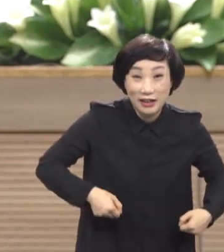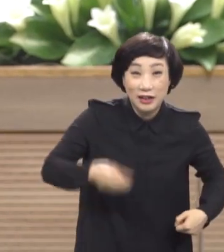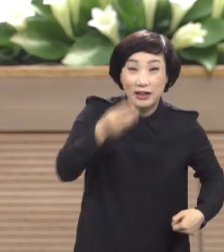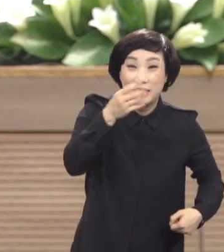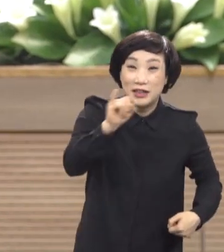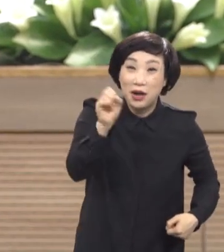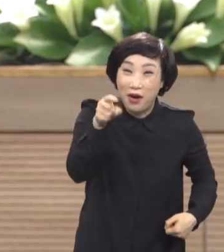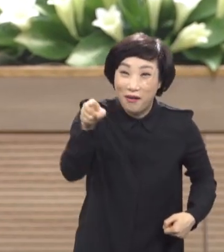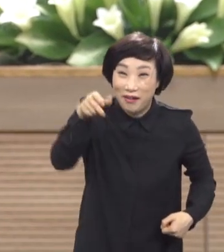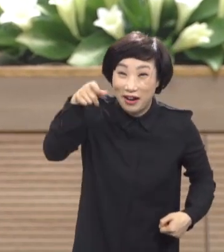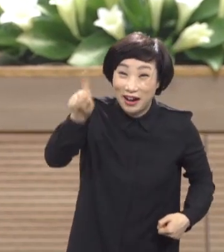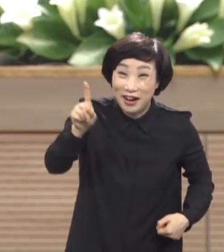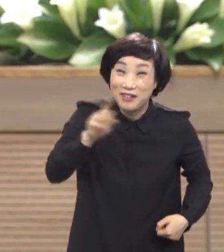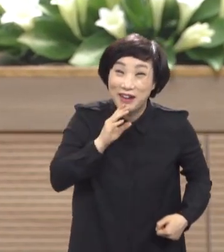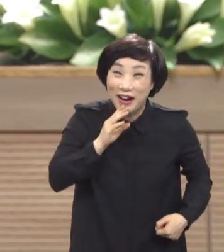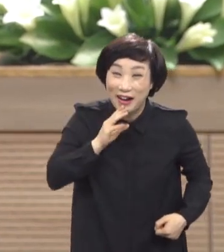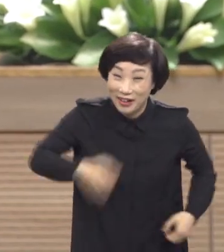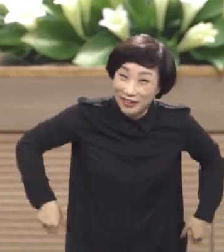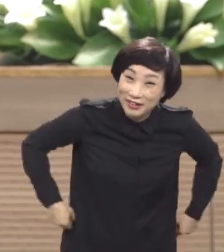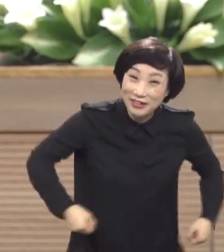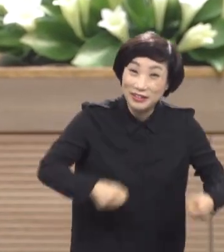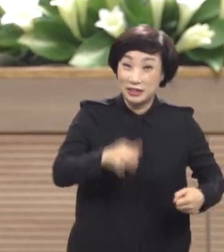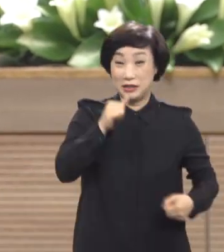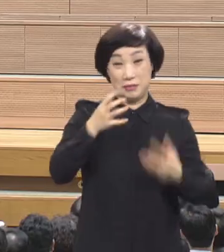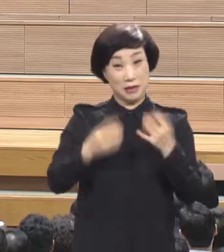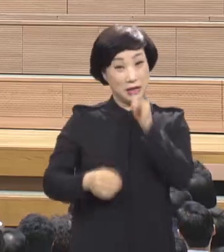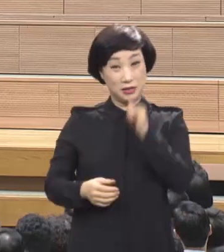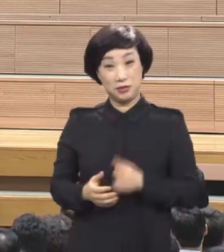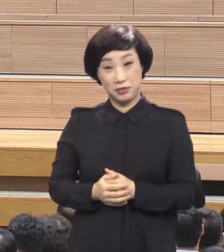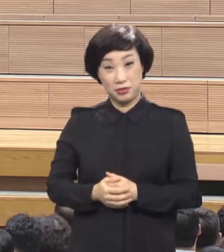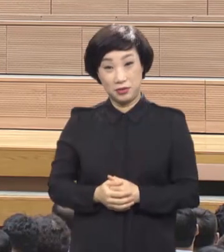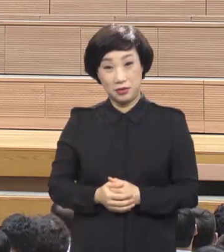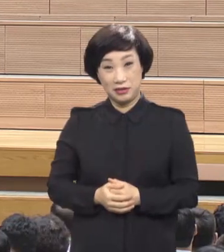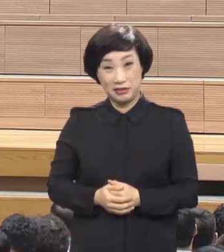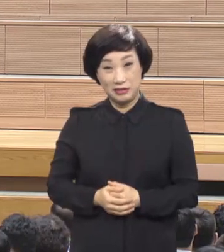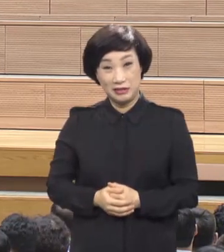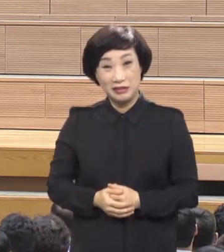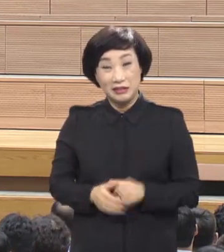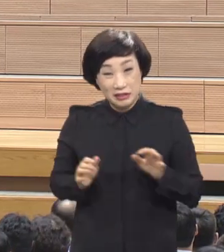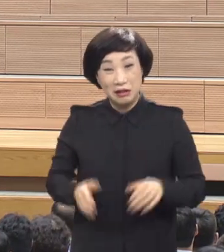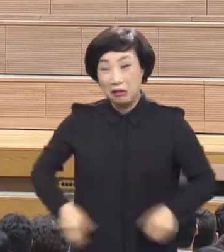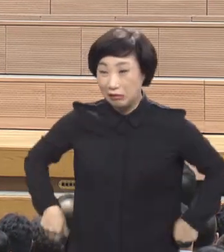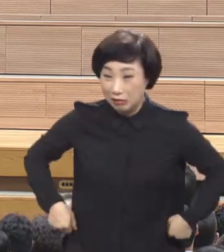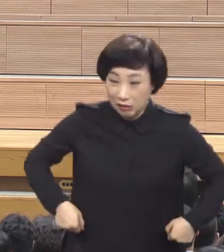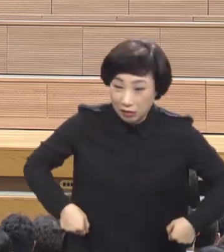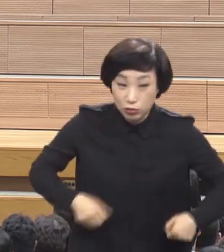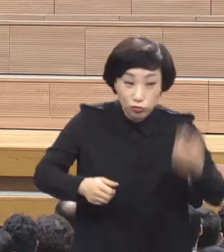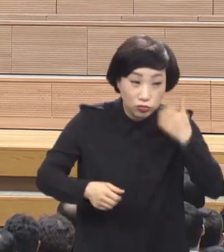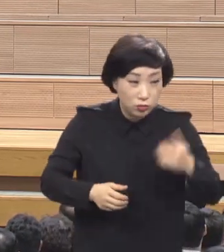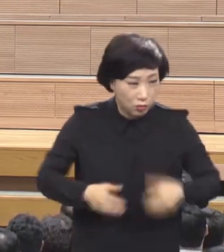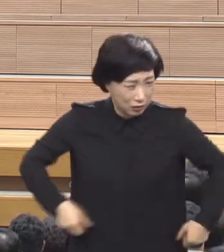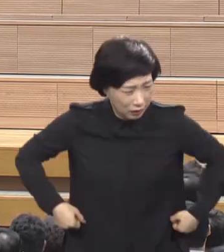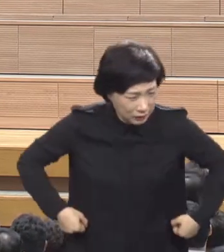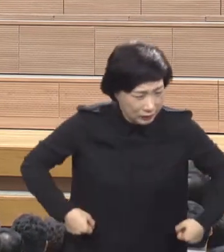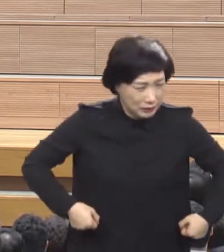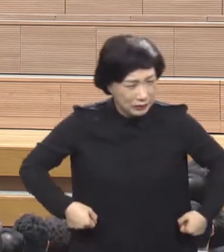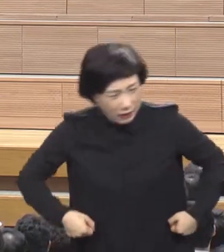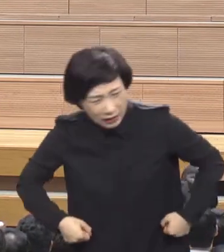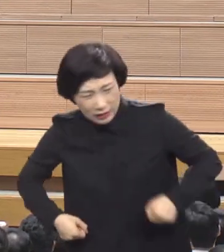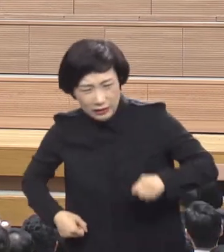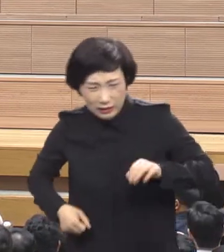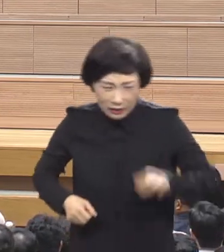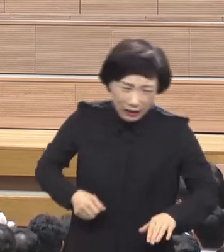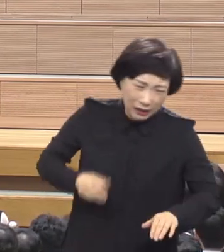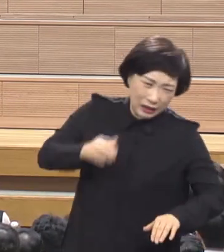일본말로 니아카요 이걸 끌고 가면 누군가가 끌고